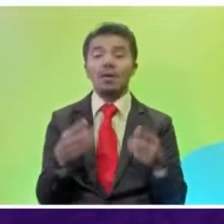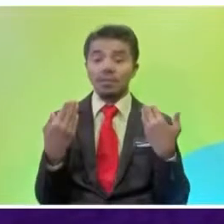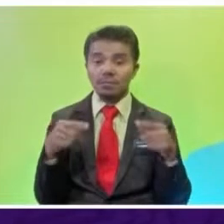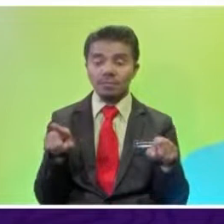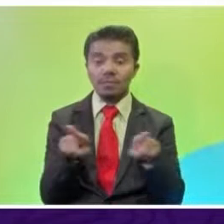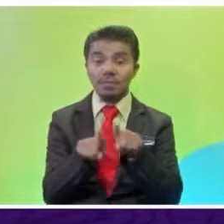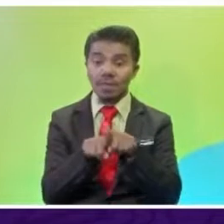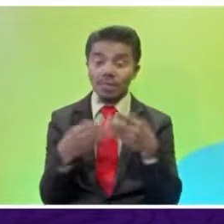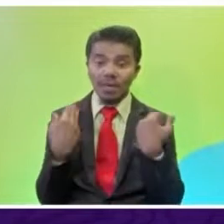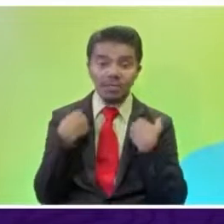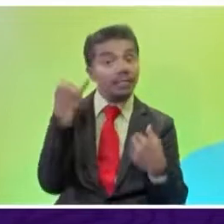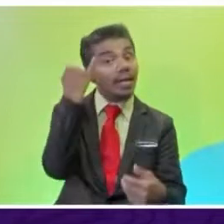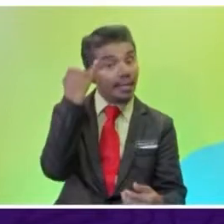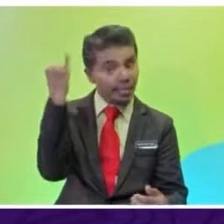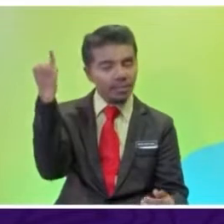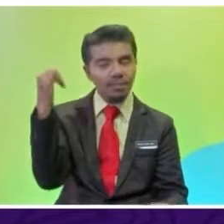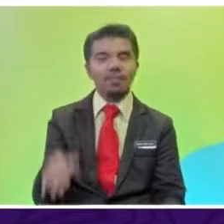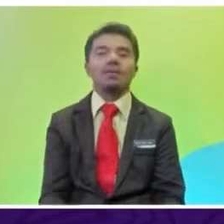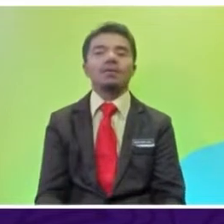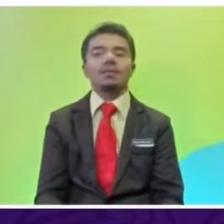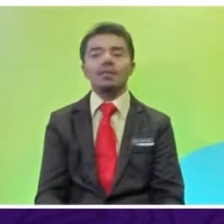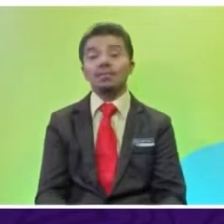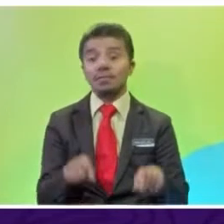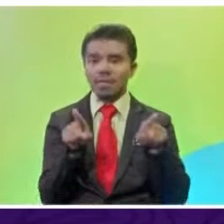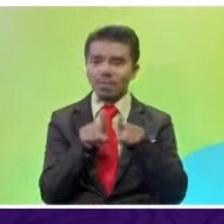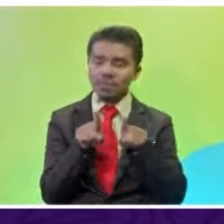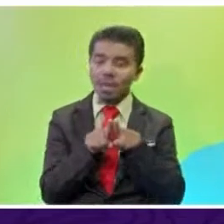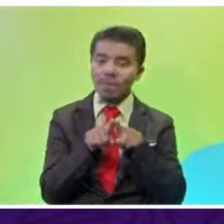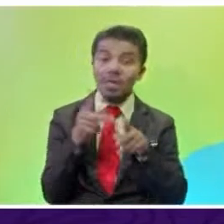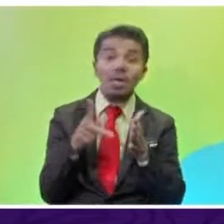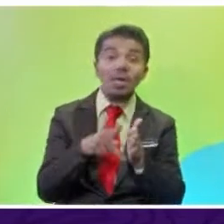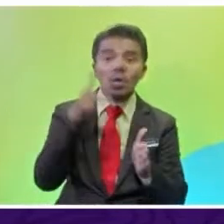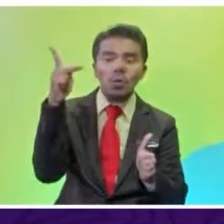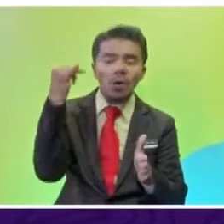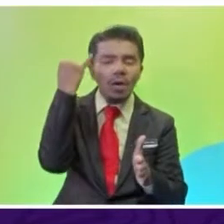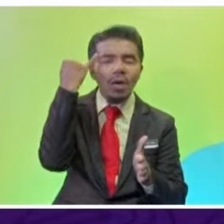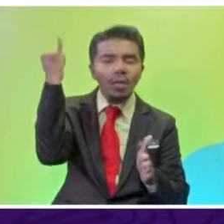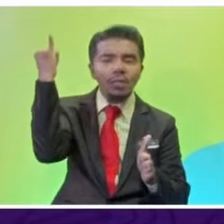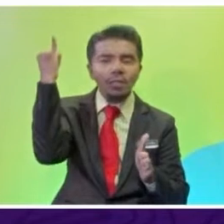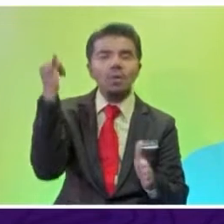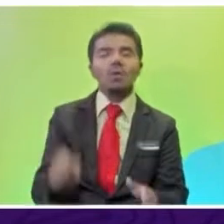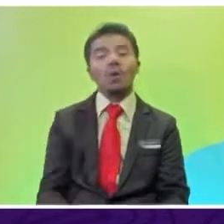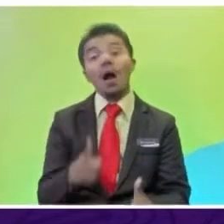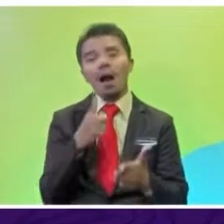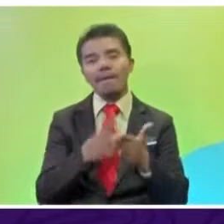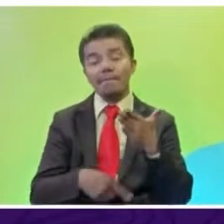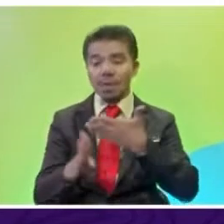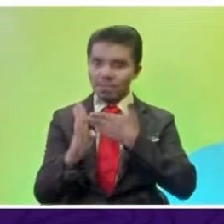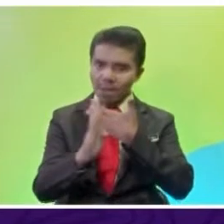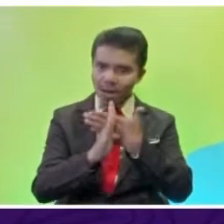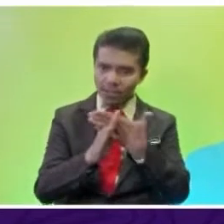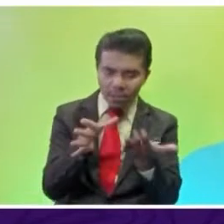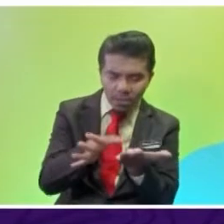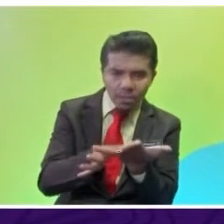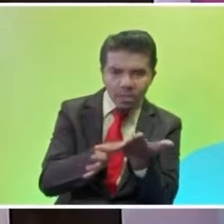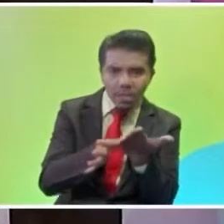perbincangan ini mereka akan mengeluarkan lah apa saja yang berkaitan dengan bayinya dada samakan